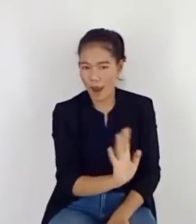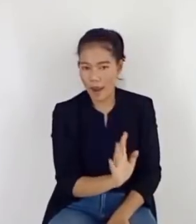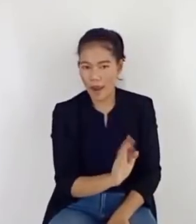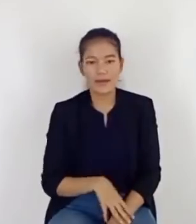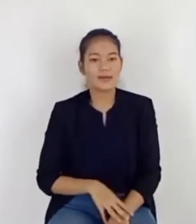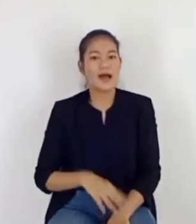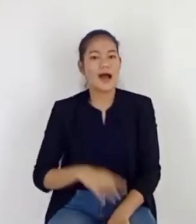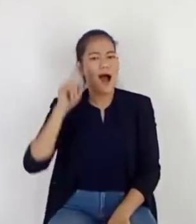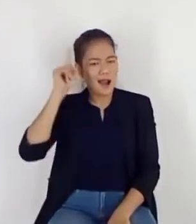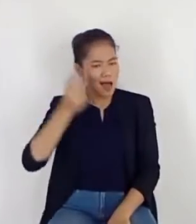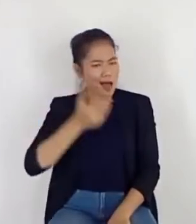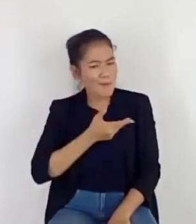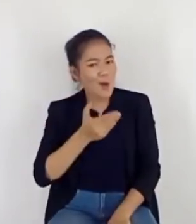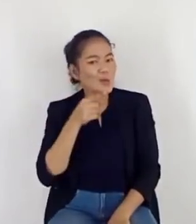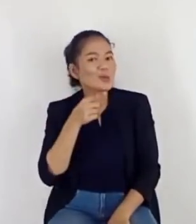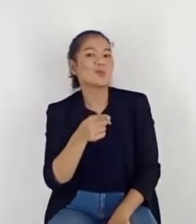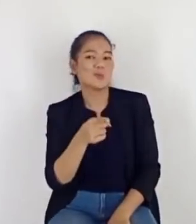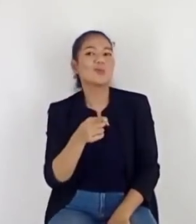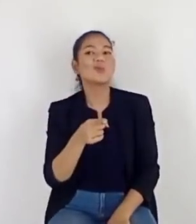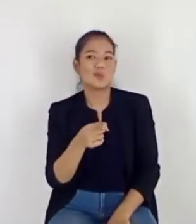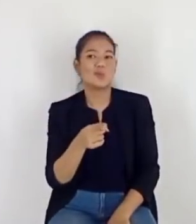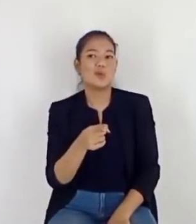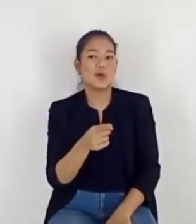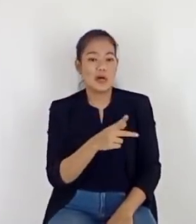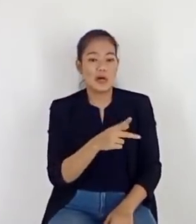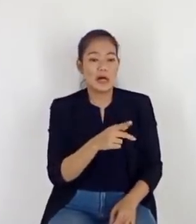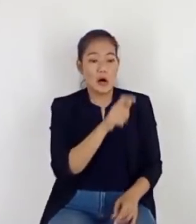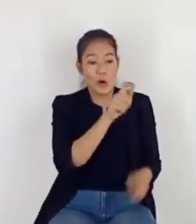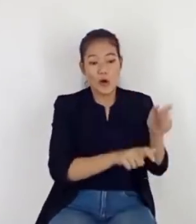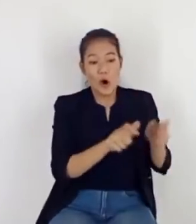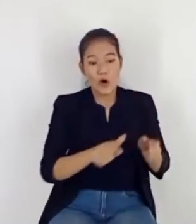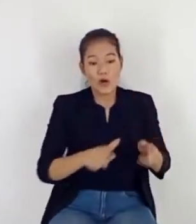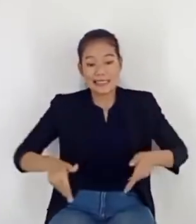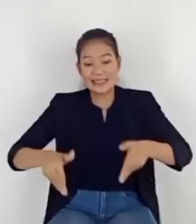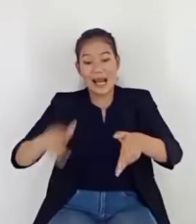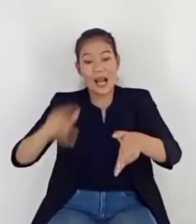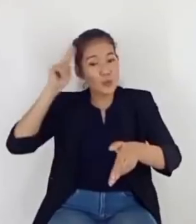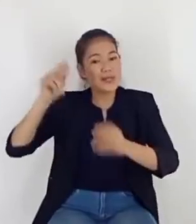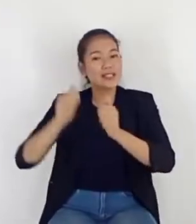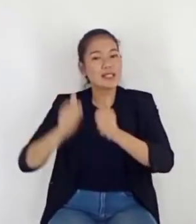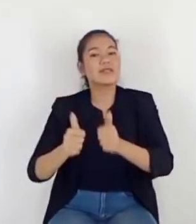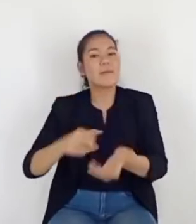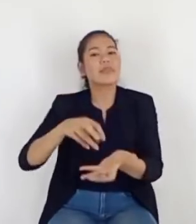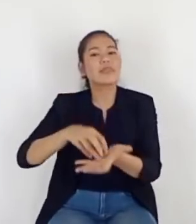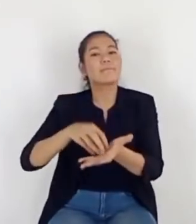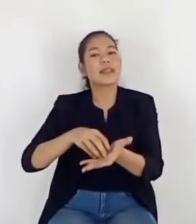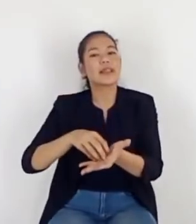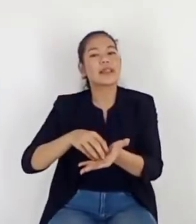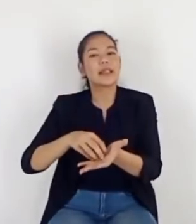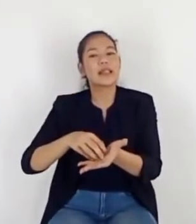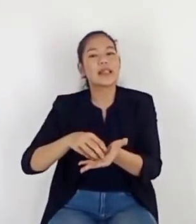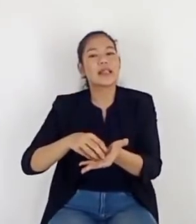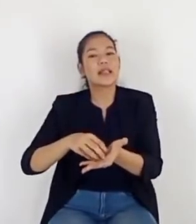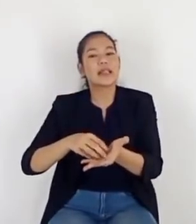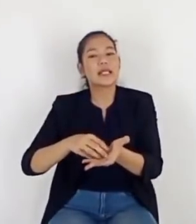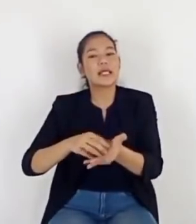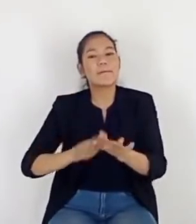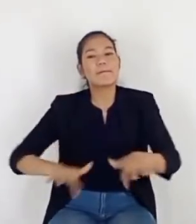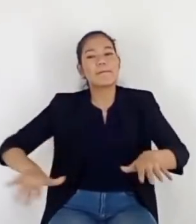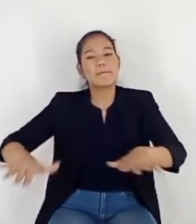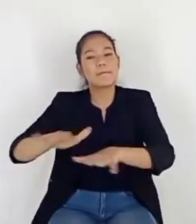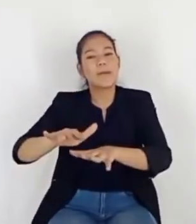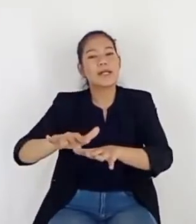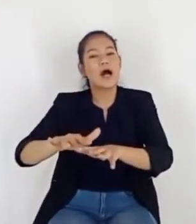Allah menghendaki agar mempersiapkan jalan Tuhan itu di padang gurun. Artinya di